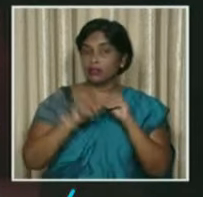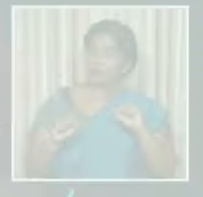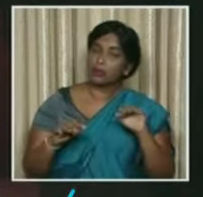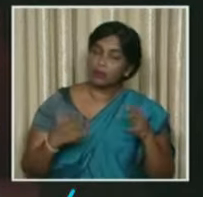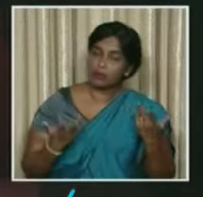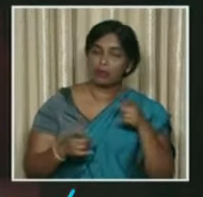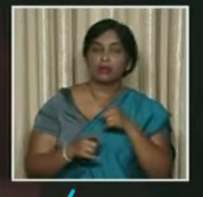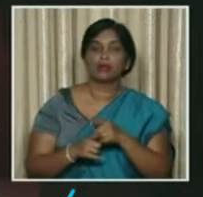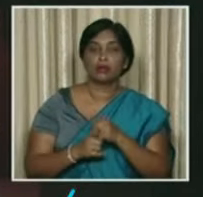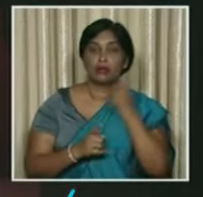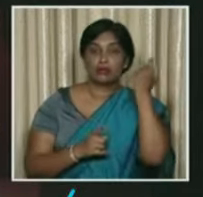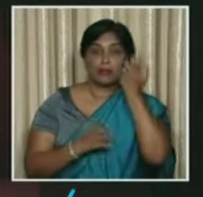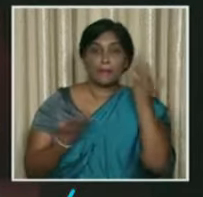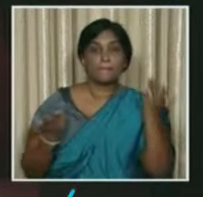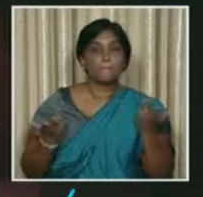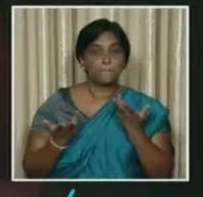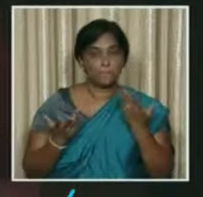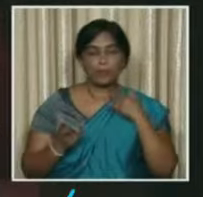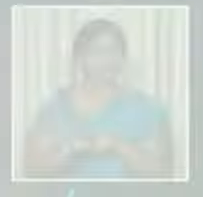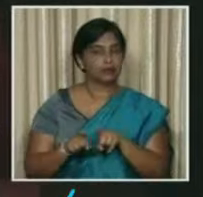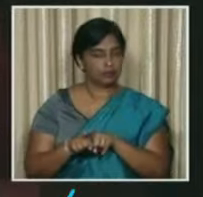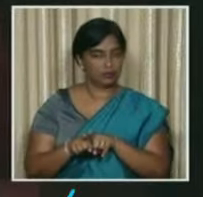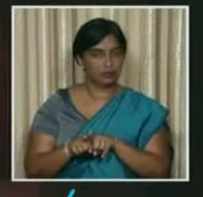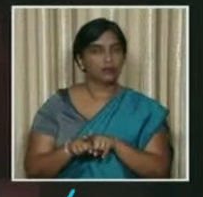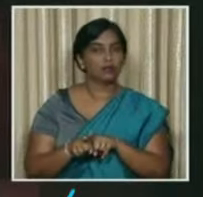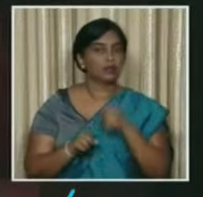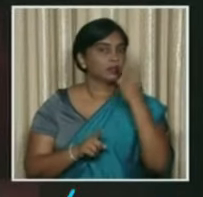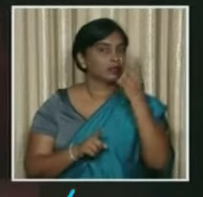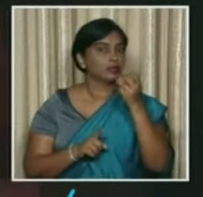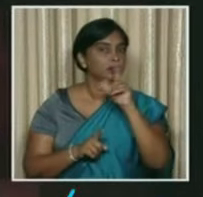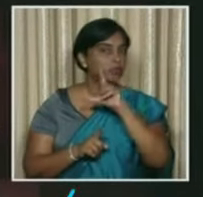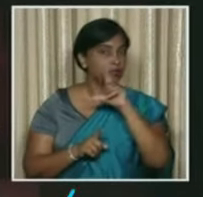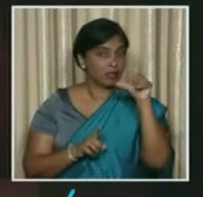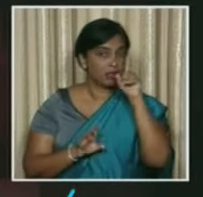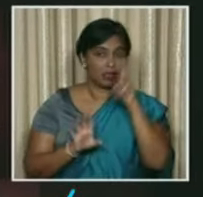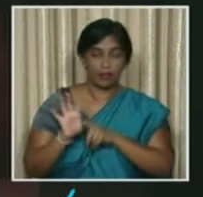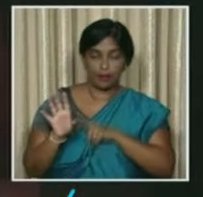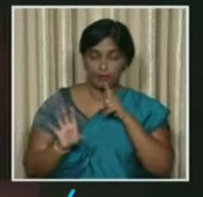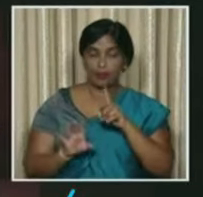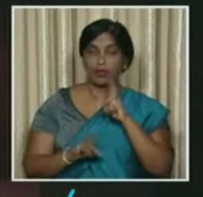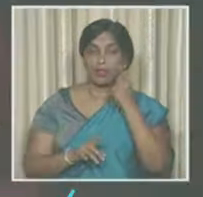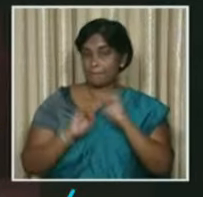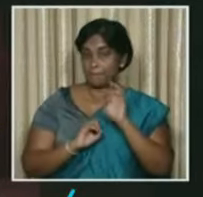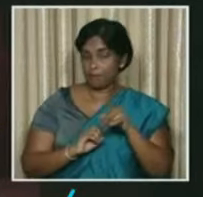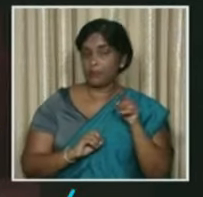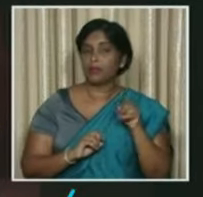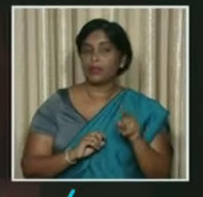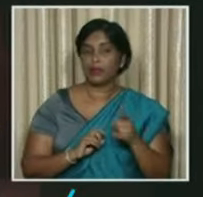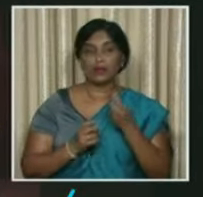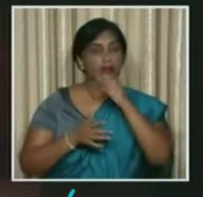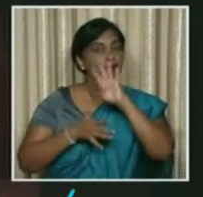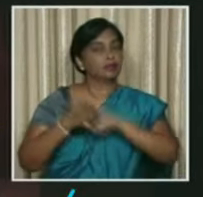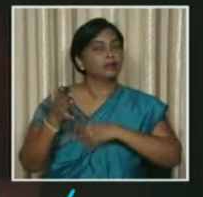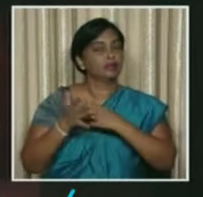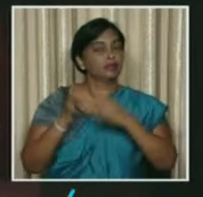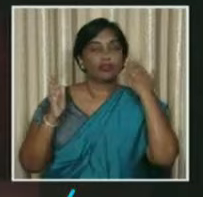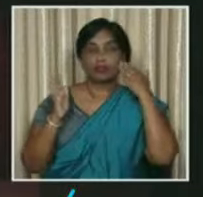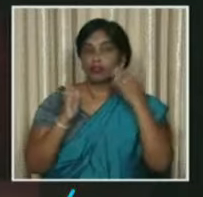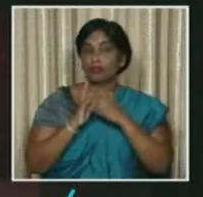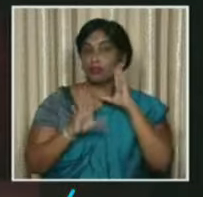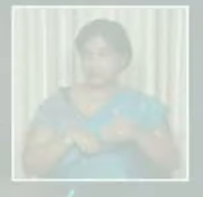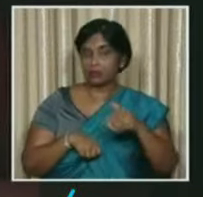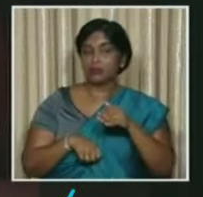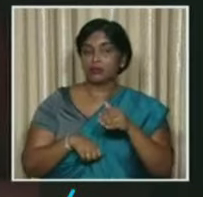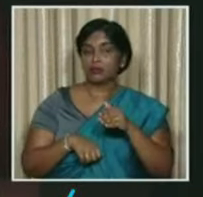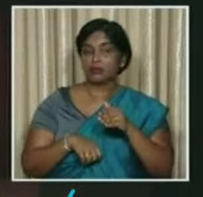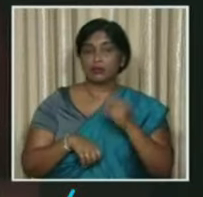Babaho Soyagata Nohaki Baba Varta Karatibe. Dedas Dahata Varshe Siata Dolahak Patibu Ayana Sambanda Toroturu Numati